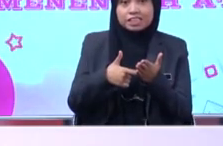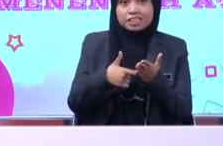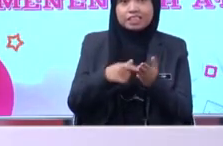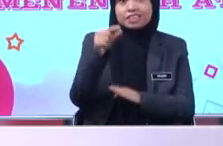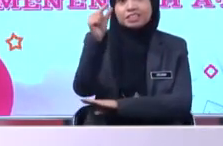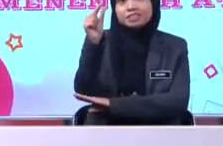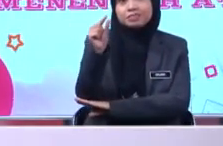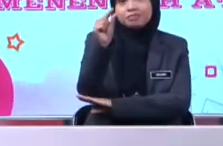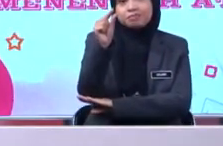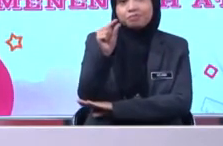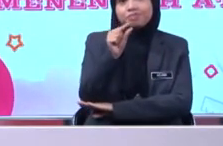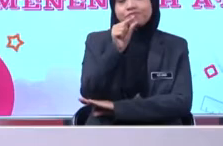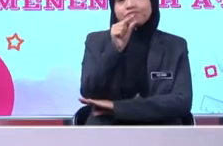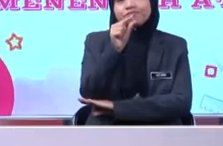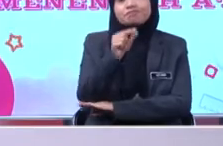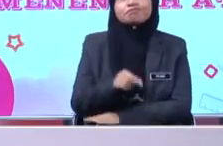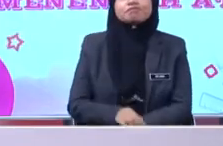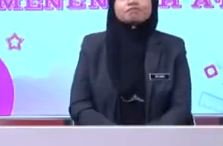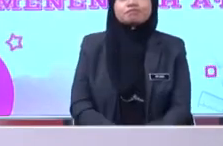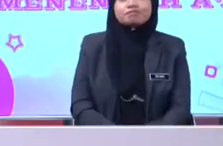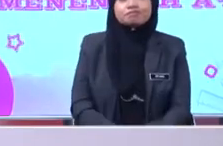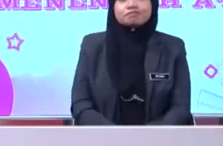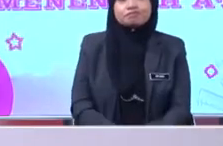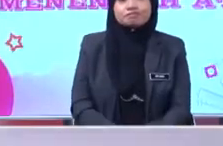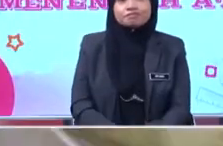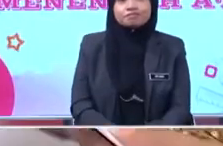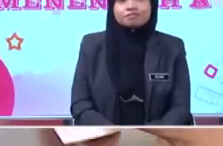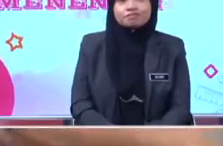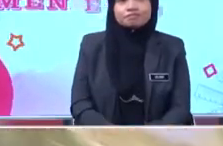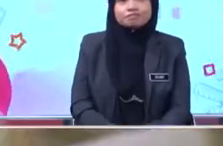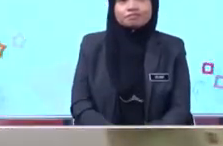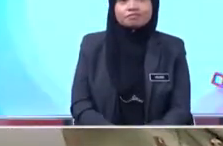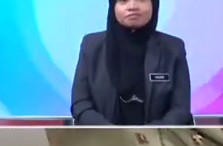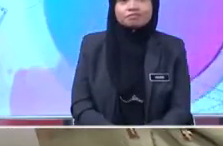sehingga nih Wahyu azib Meisya